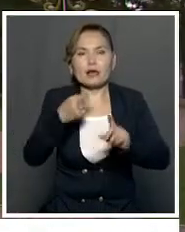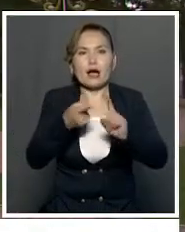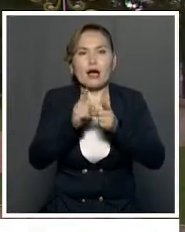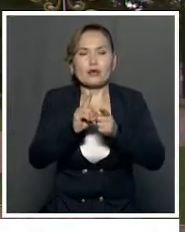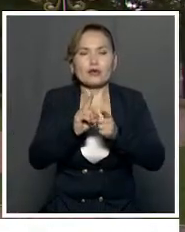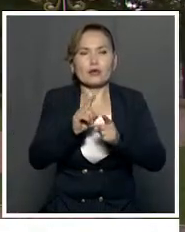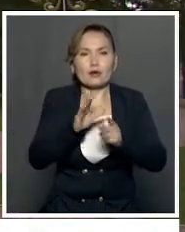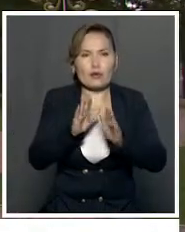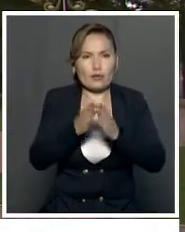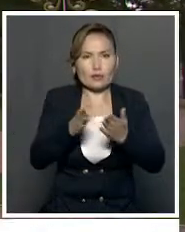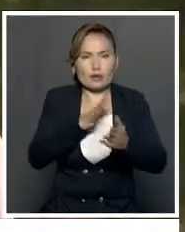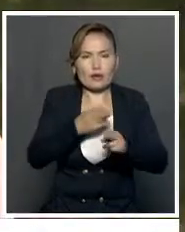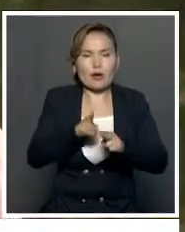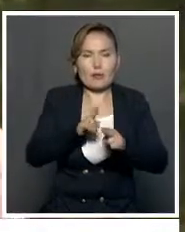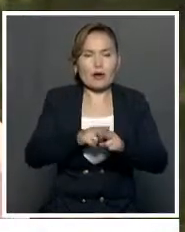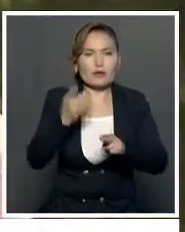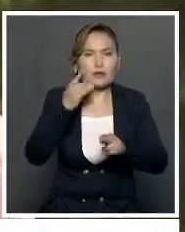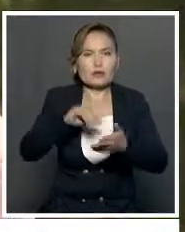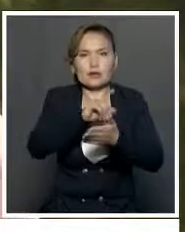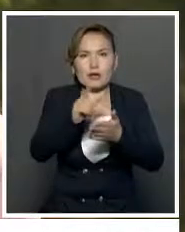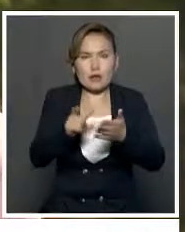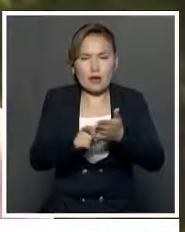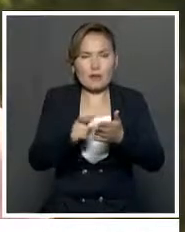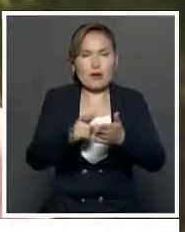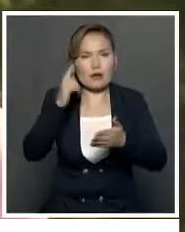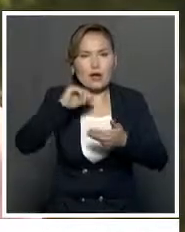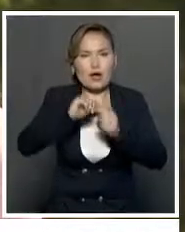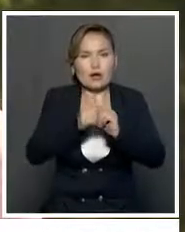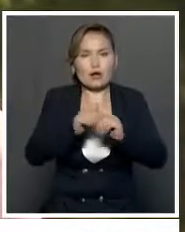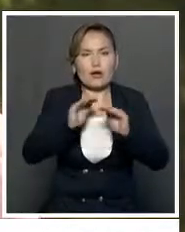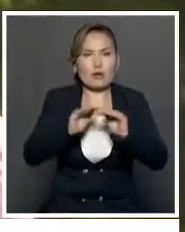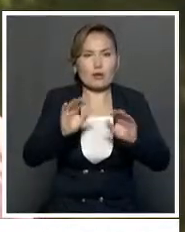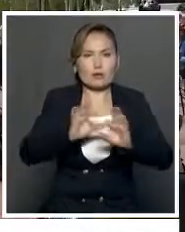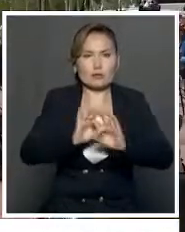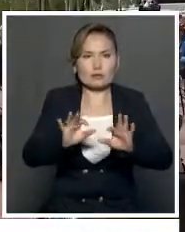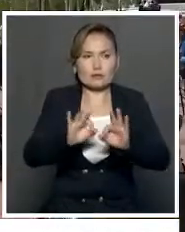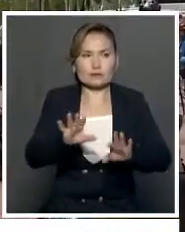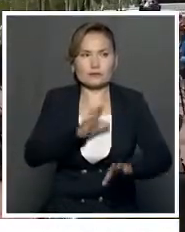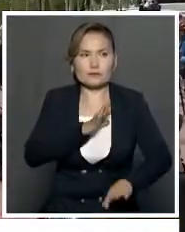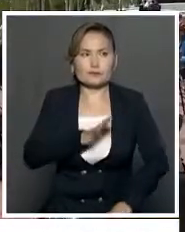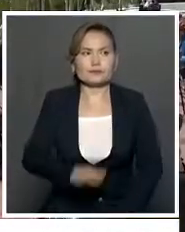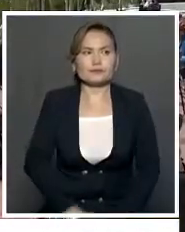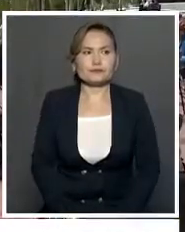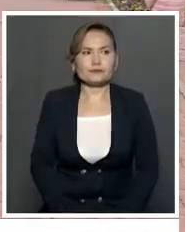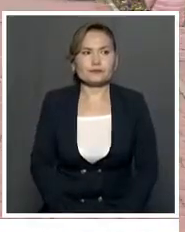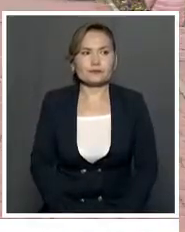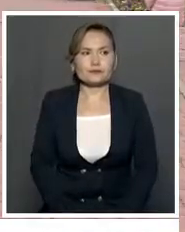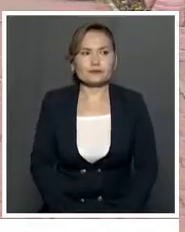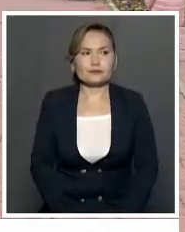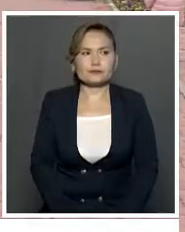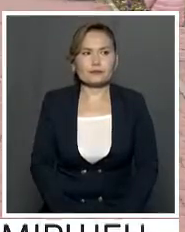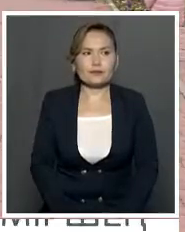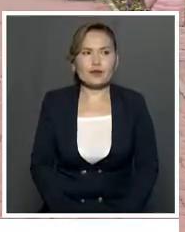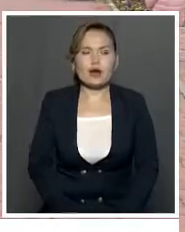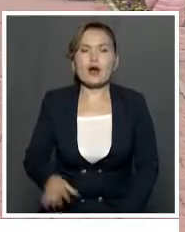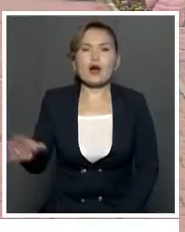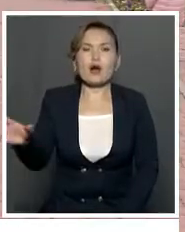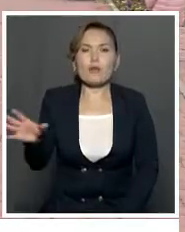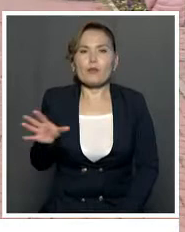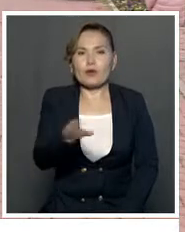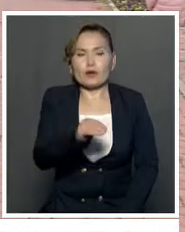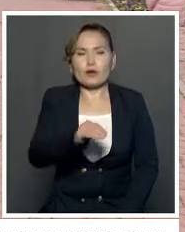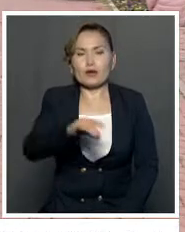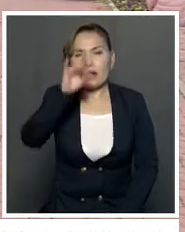Бүгінде өлеңдері жатқа оқылып, өмірбаянан тағылымды сыр шертілді. Сол кезде бүтін елдің рухын оятты